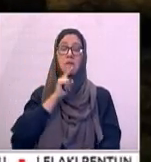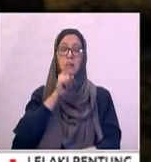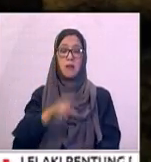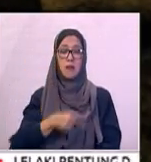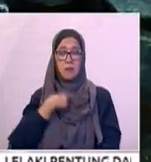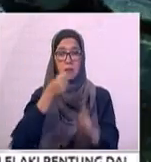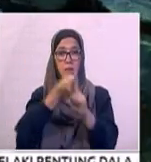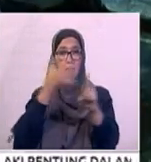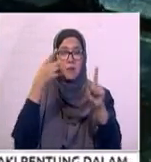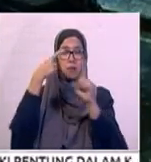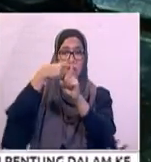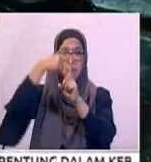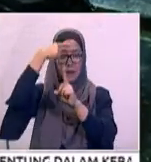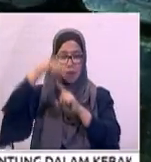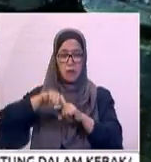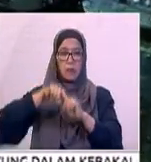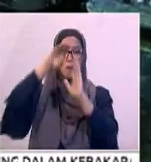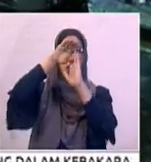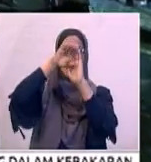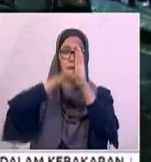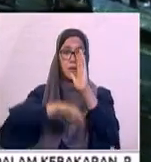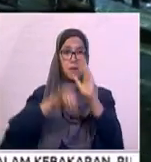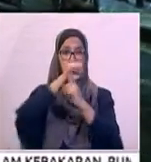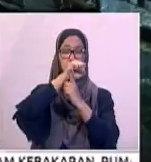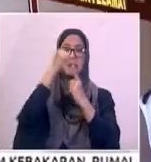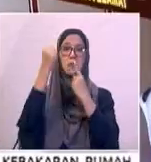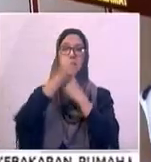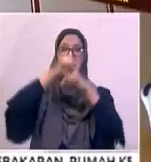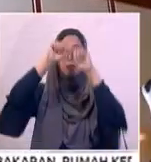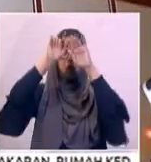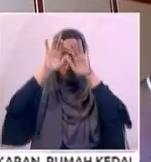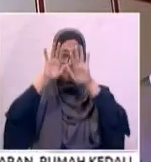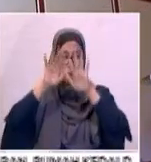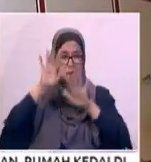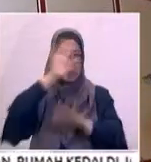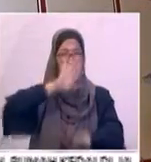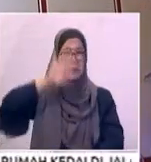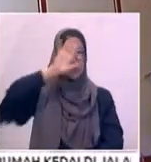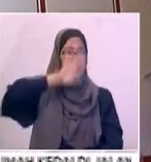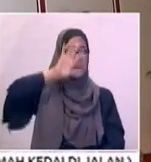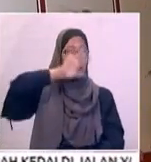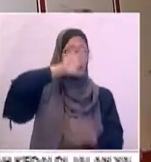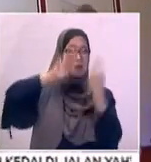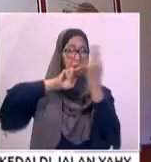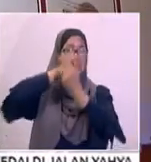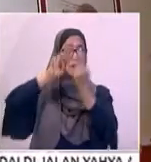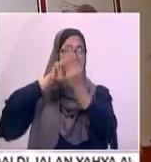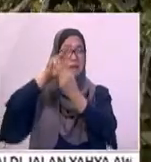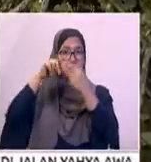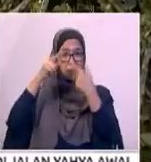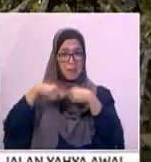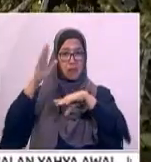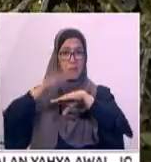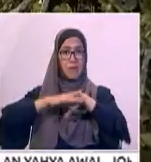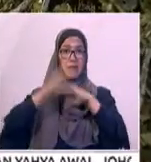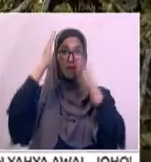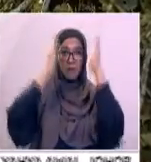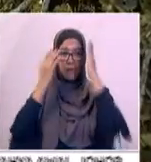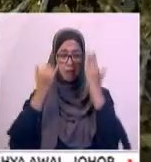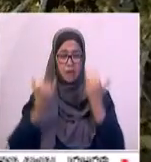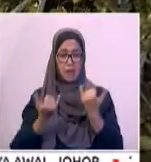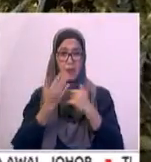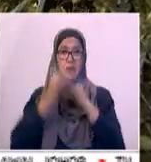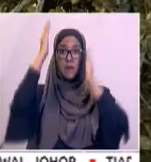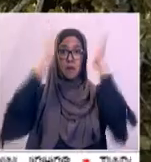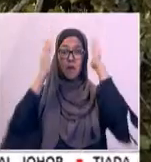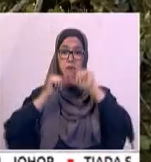positif dalam mengurangkan keadaan cerebu yang melanda negara sekarang. Menurut beliau, Met Malaysia akan terus memantau dari semasa ke